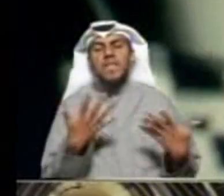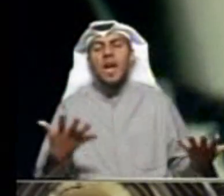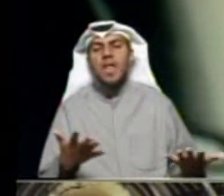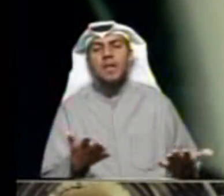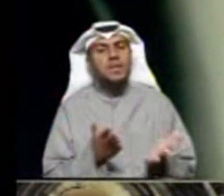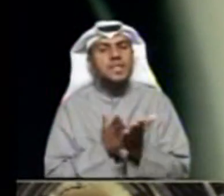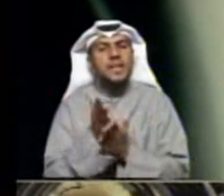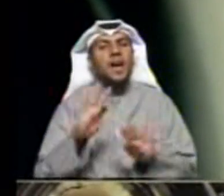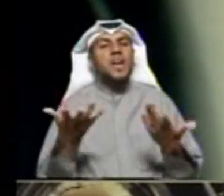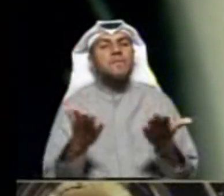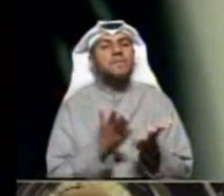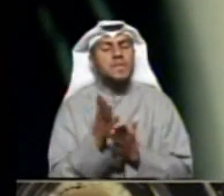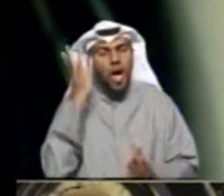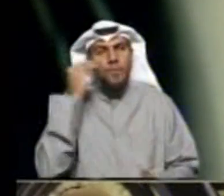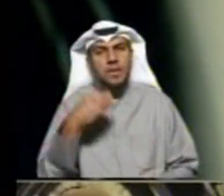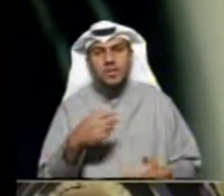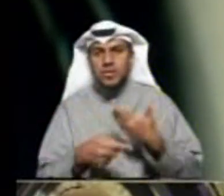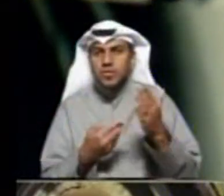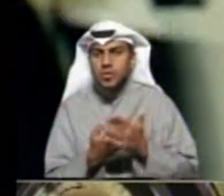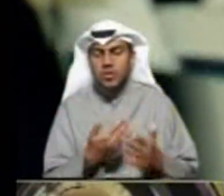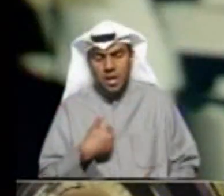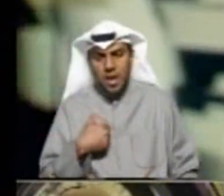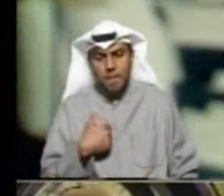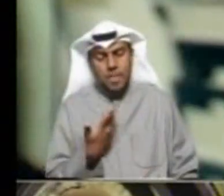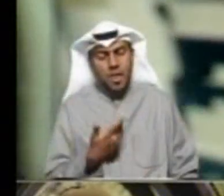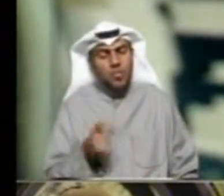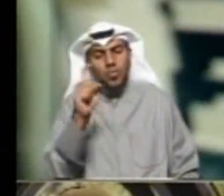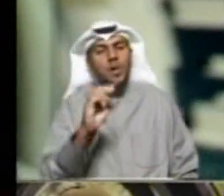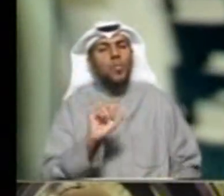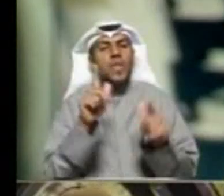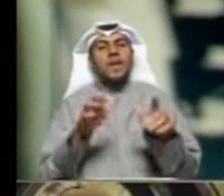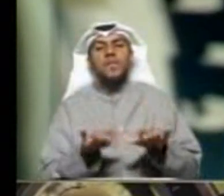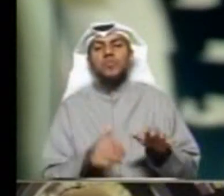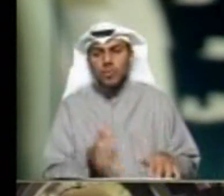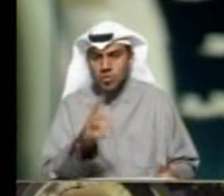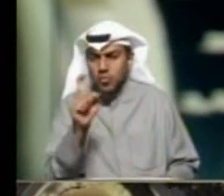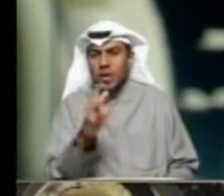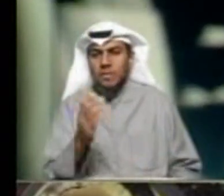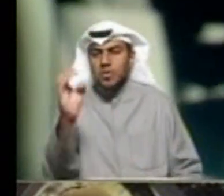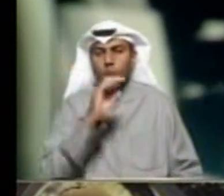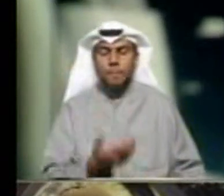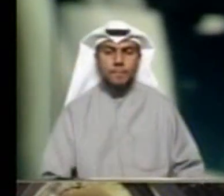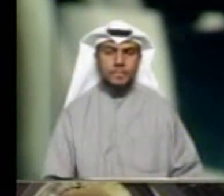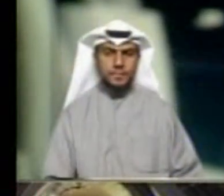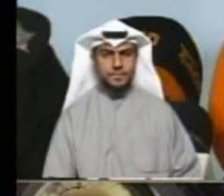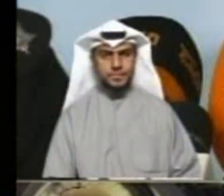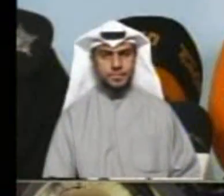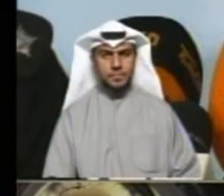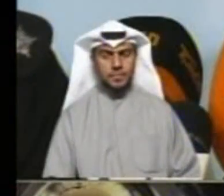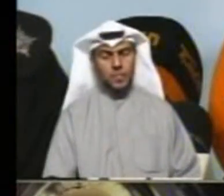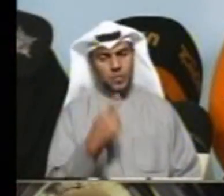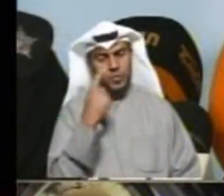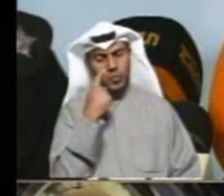الجديدة لتجديد الإقامة إلكترونيا؟ هل من الممكن أن توضح للسادة المشاهدين؟ صحيح، هذا